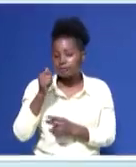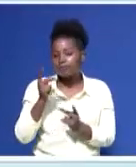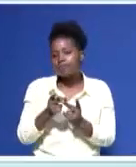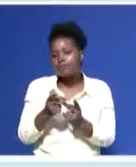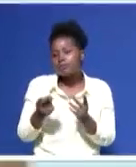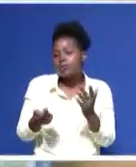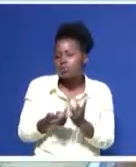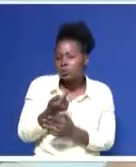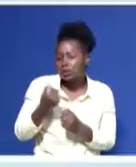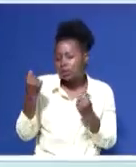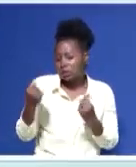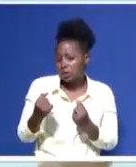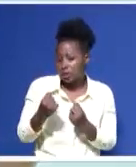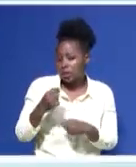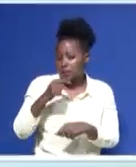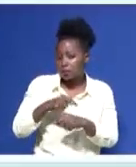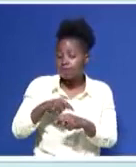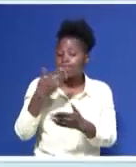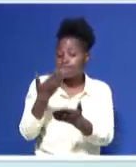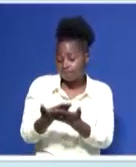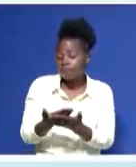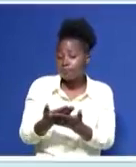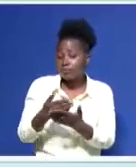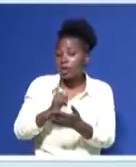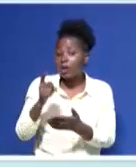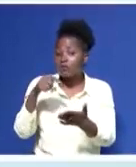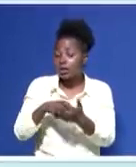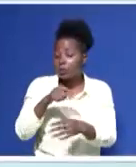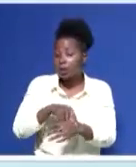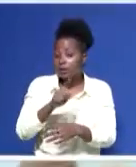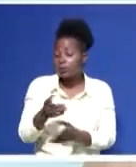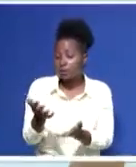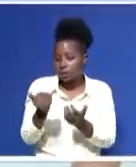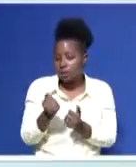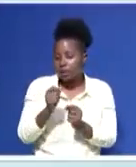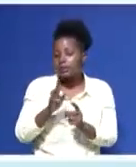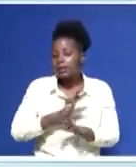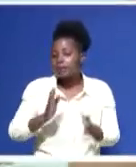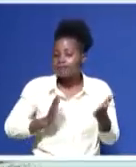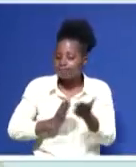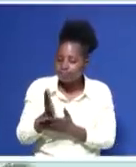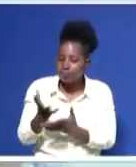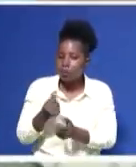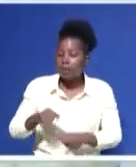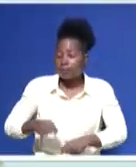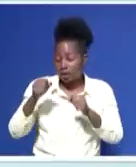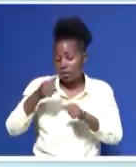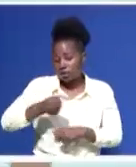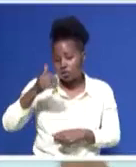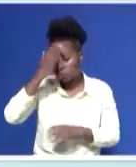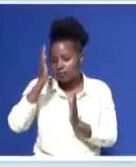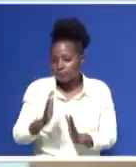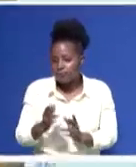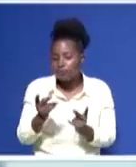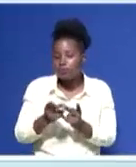palitokea shida katika kuwasilisha, hazikufika wakati unaotakiwa, lakini sasa hivi zimepitishwa na mamlaka zinazohusika, chuo kikuu, tume vyuo